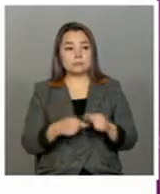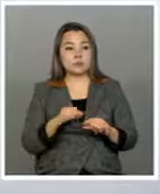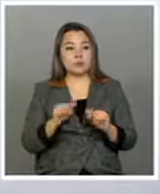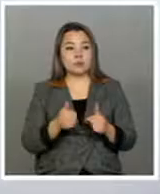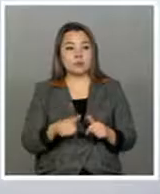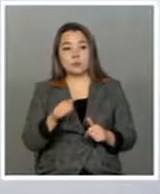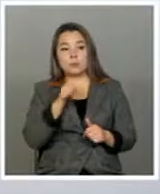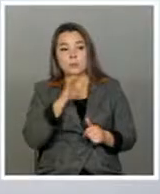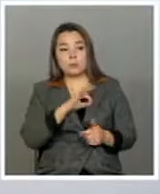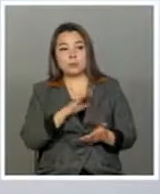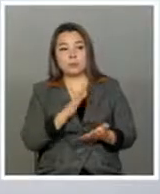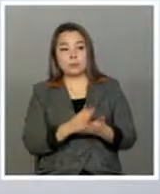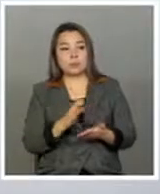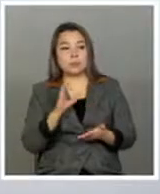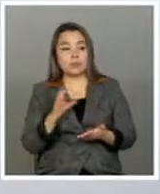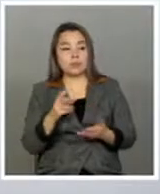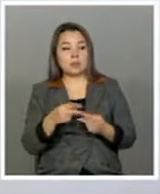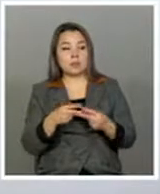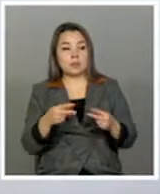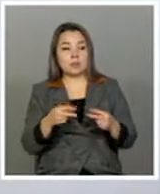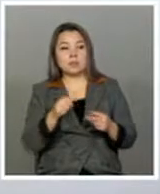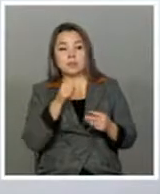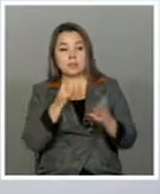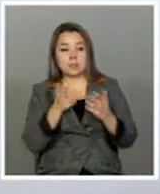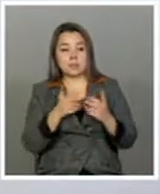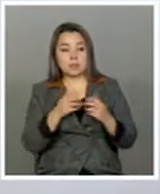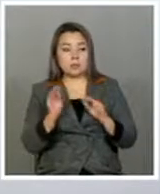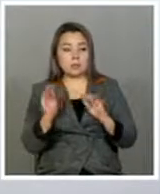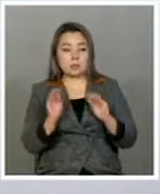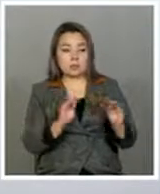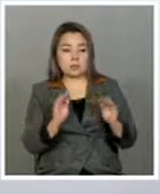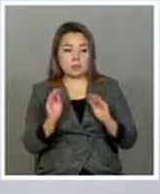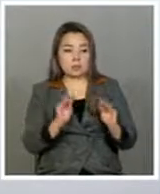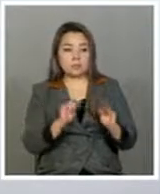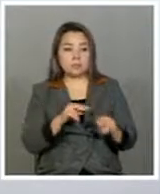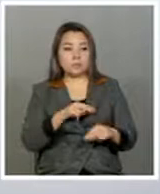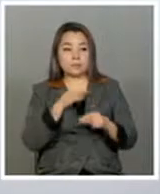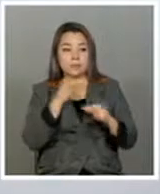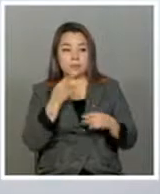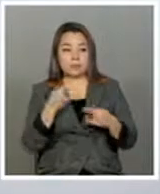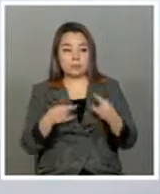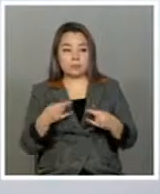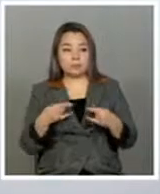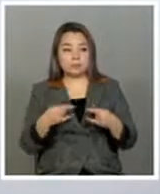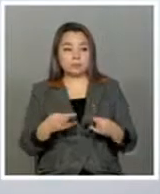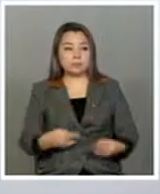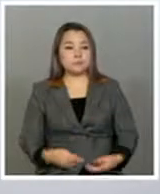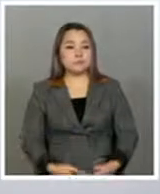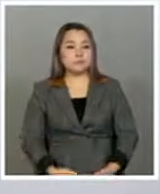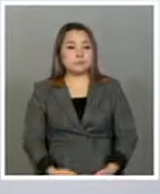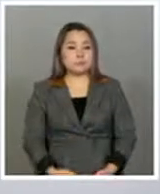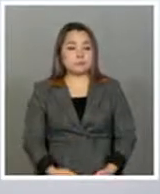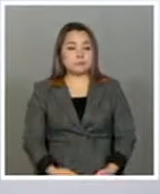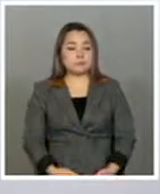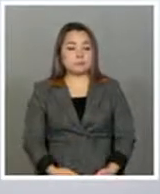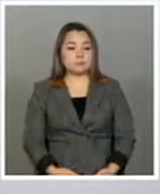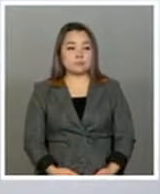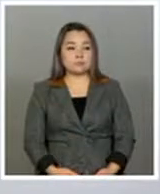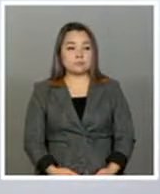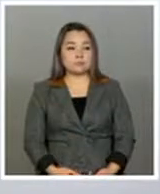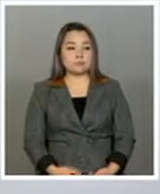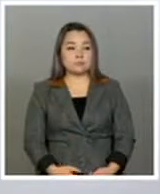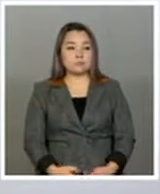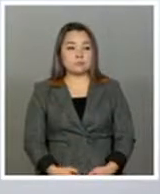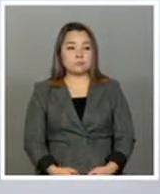пайдаланамыз. Демек S6-ны есептейік. Сонда S6 тең түбірасты 3 көбейтілген жақша